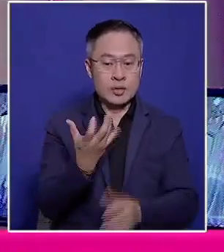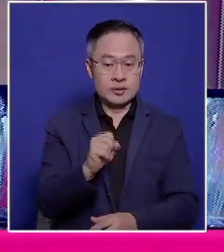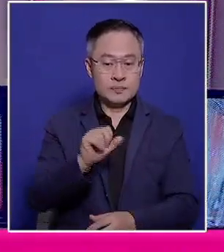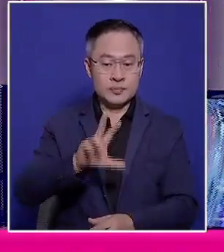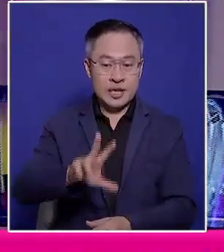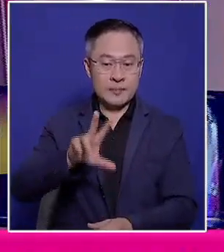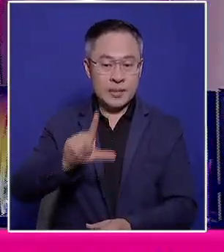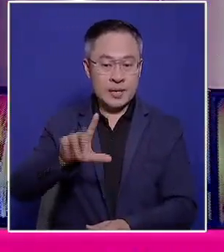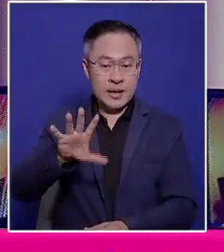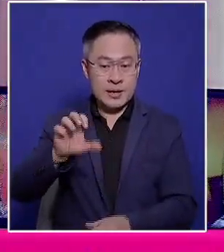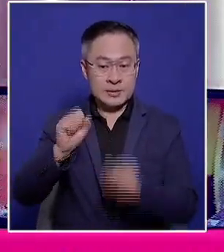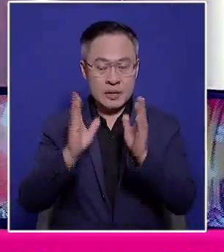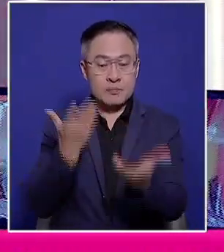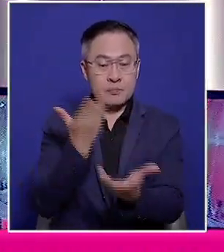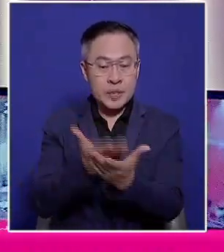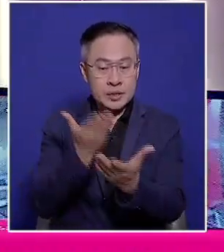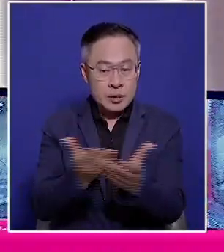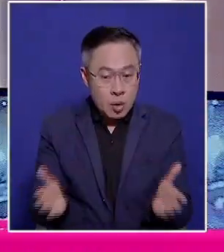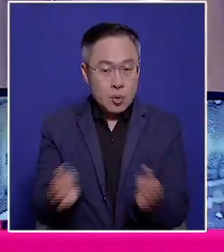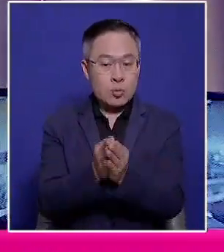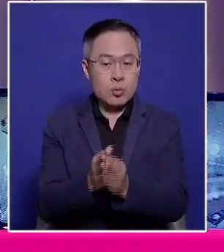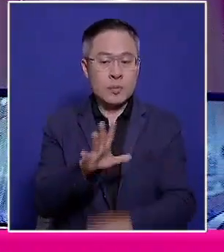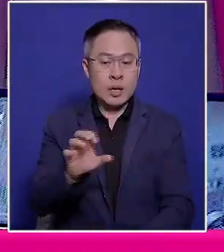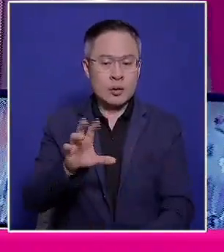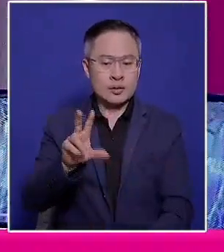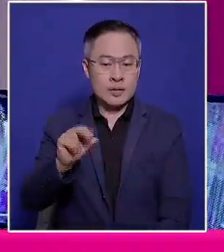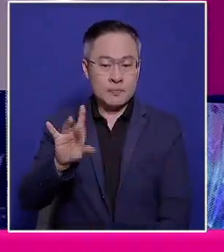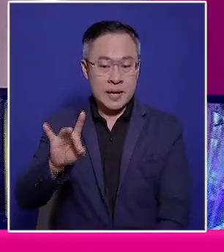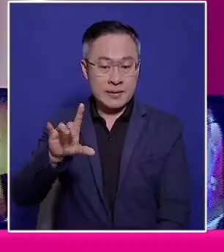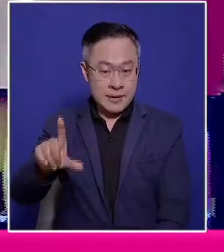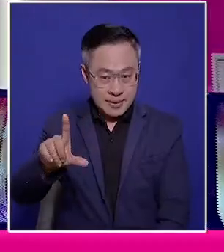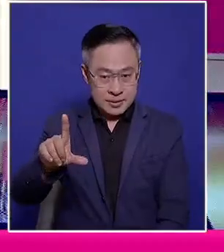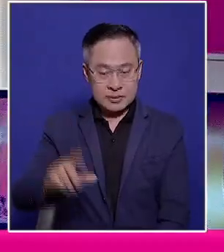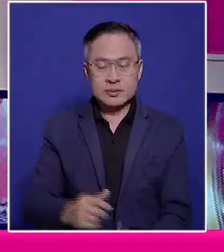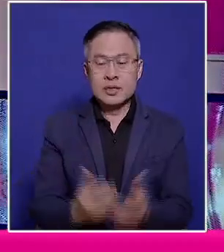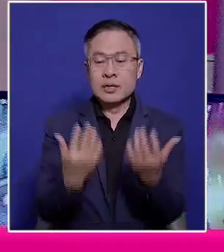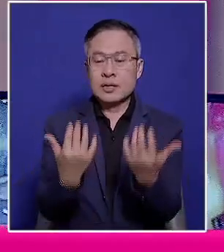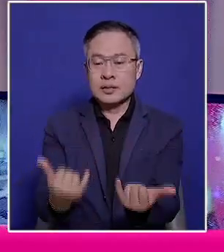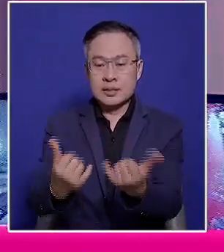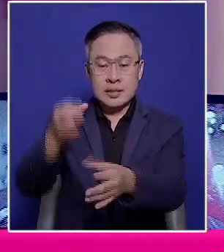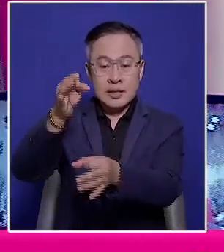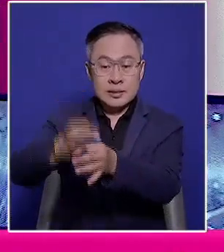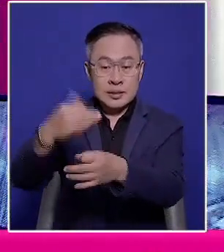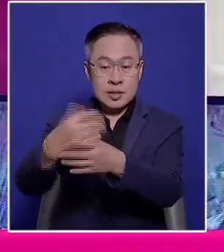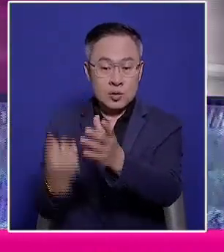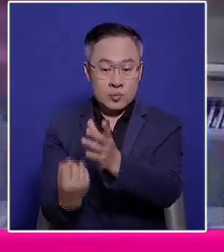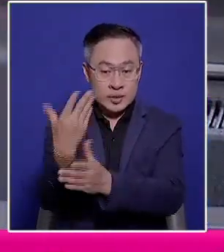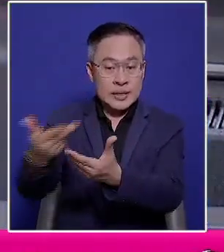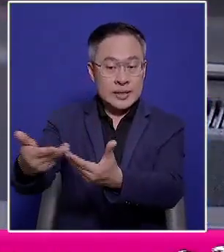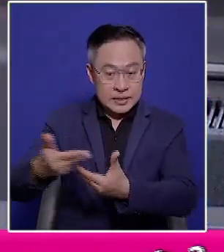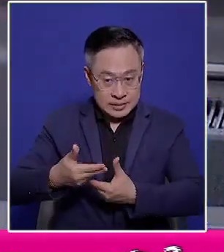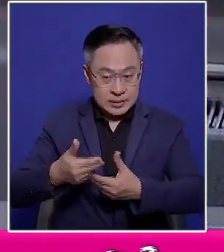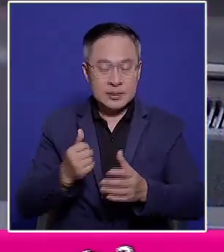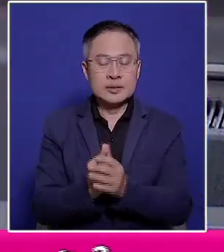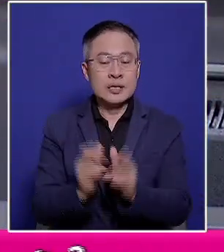13,500,000 อันดับคิดเป็นเงินประมาณ538ล้านบาทค่ะและในครั้งนี้ธนาคารออมสินได้รับเกียรตินะ